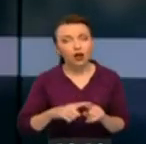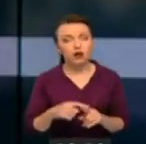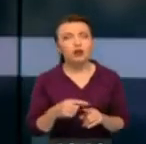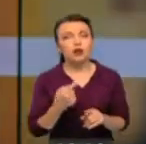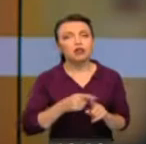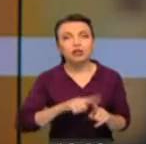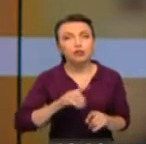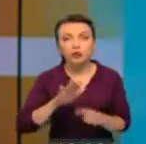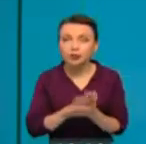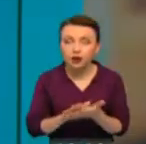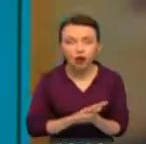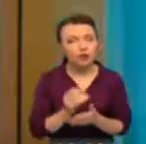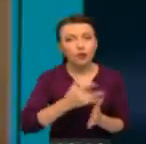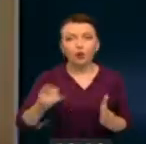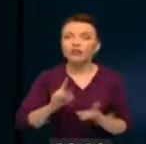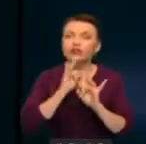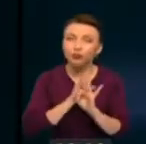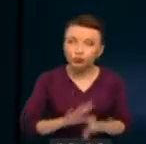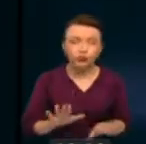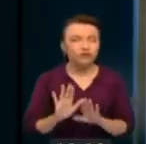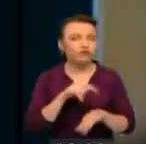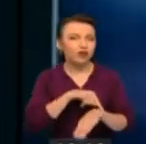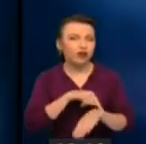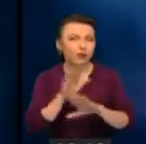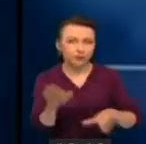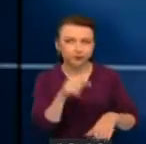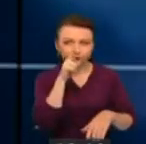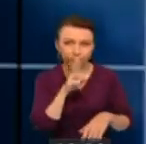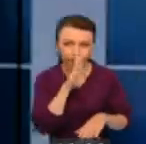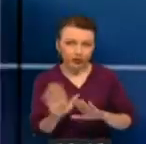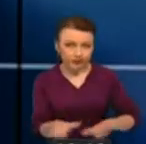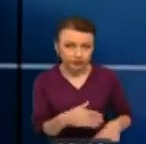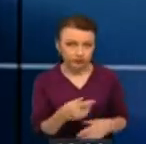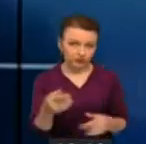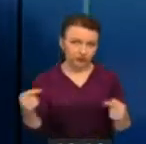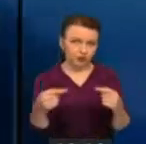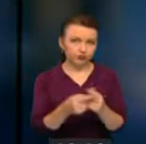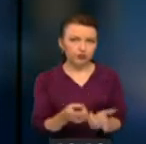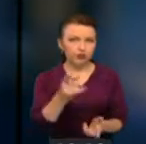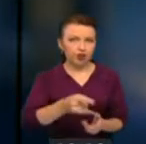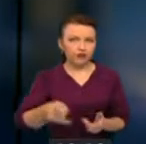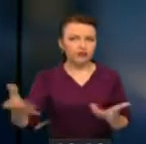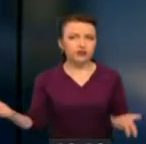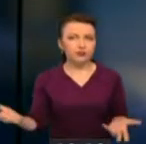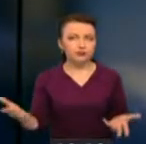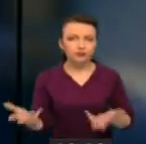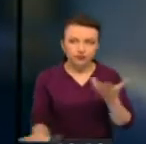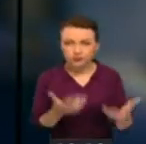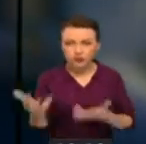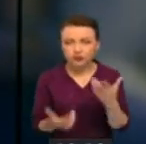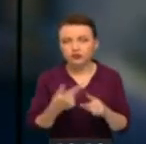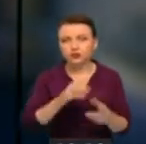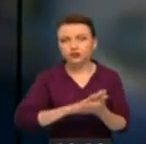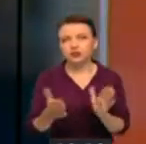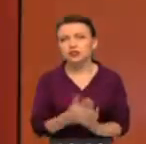парковки будувати не збираються. Минуло кілька місяців і на території тепер паркуються автівки. Розбиралася в цій